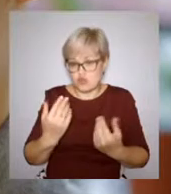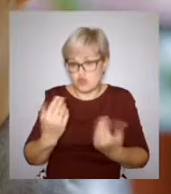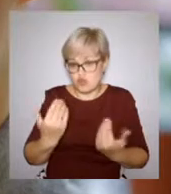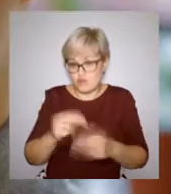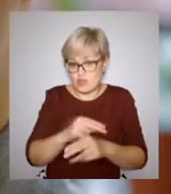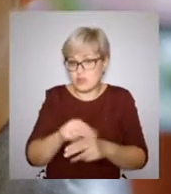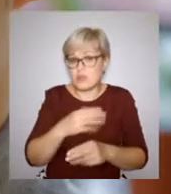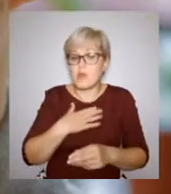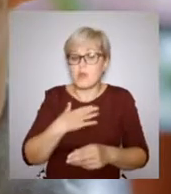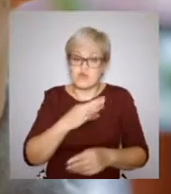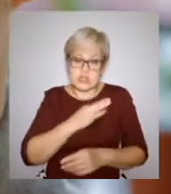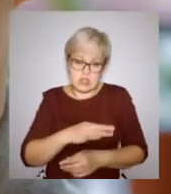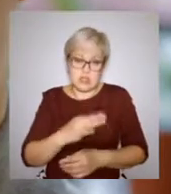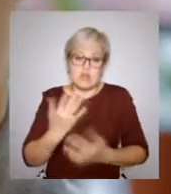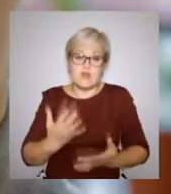возможно